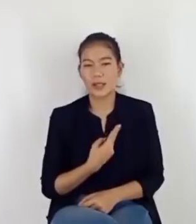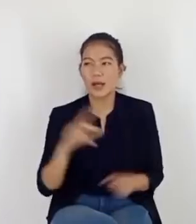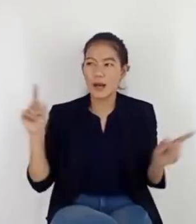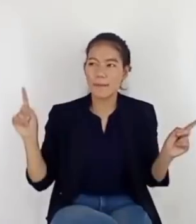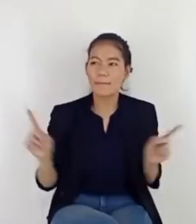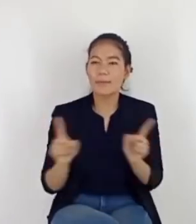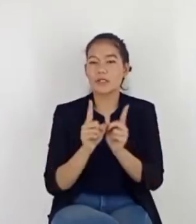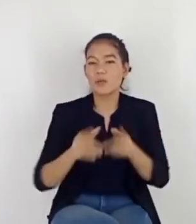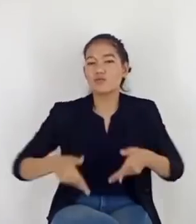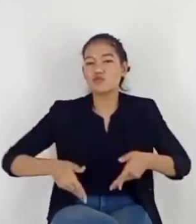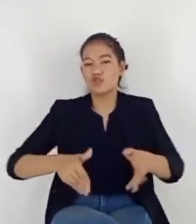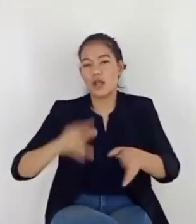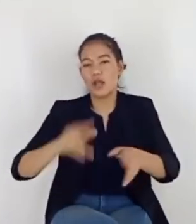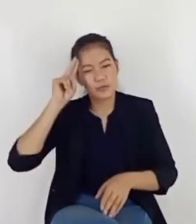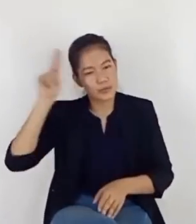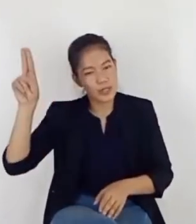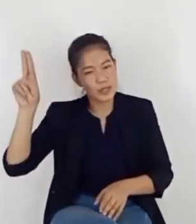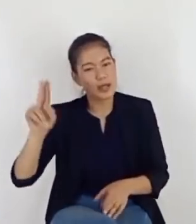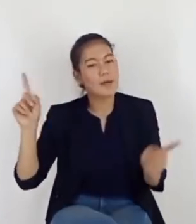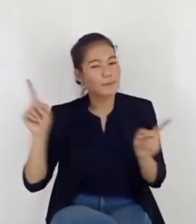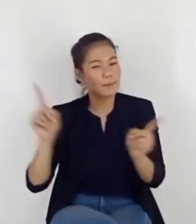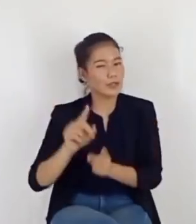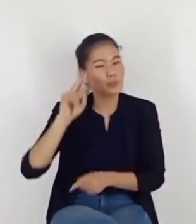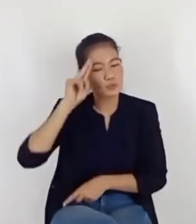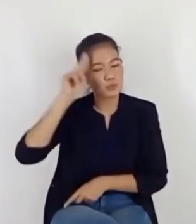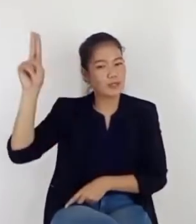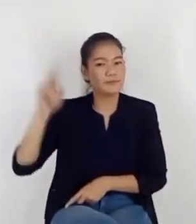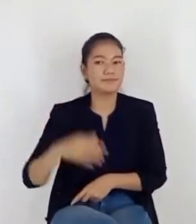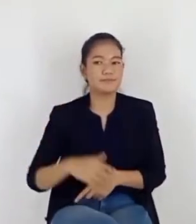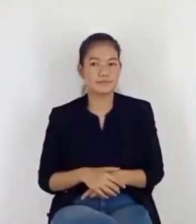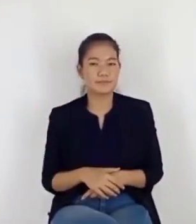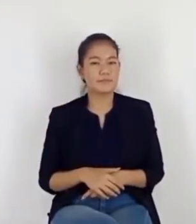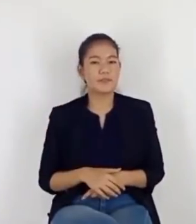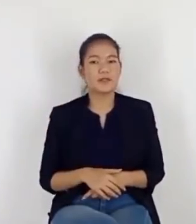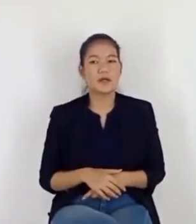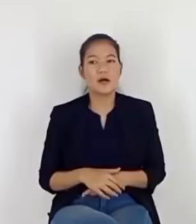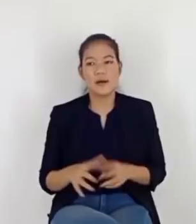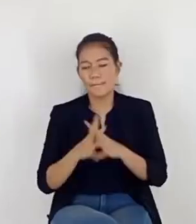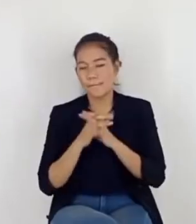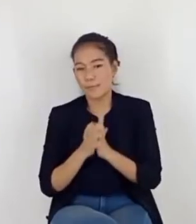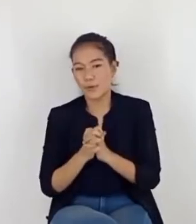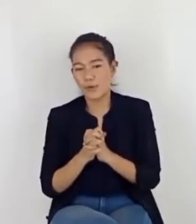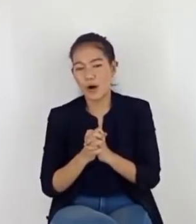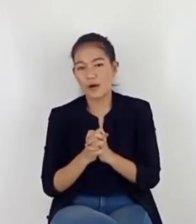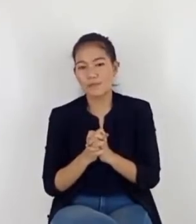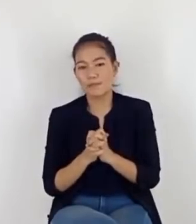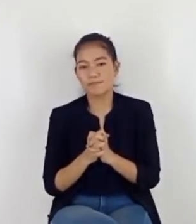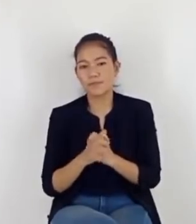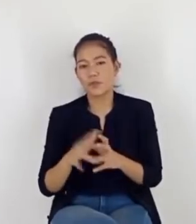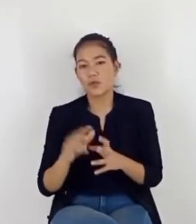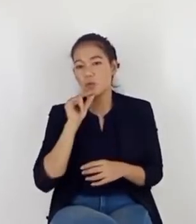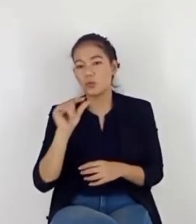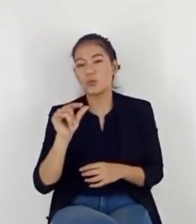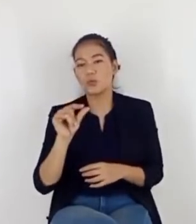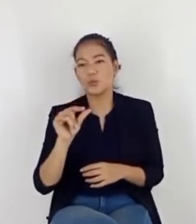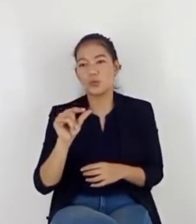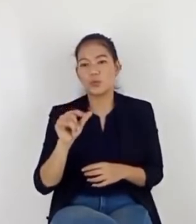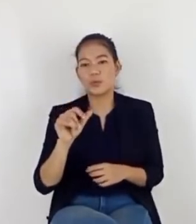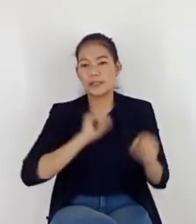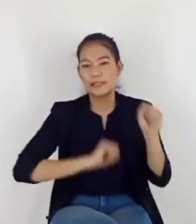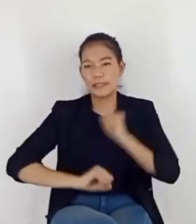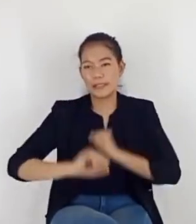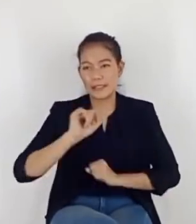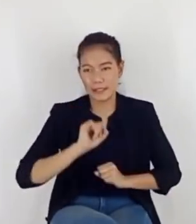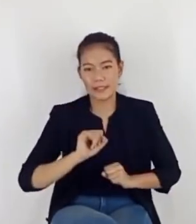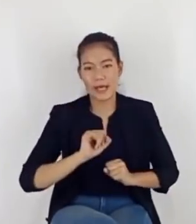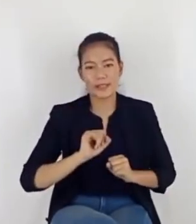bertemu jalan Tuhan, bertemu dengan Tuhan. Demikian juga kami berdoa ya Tuhan, untuk setiap kegiatan